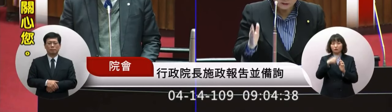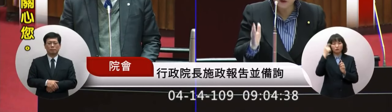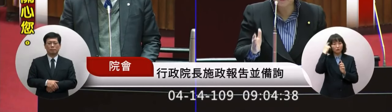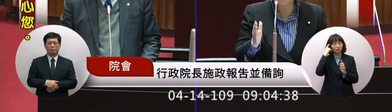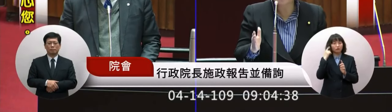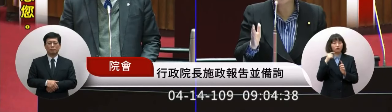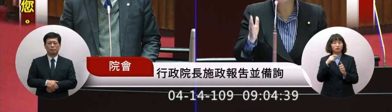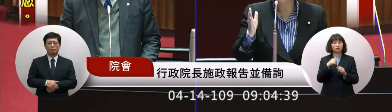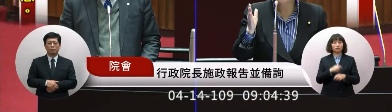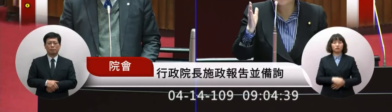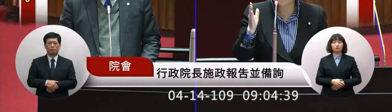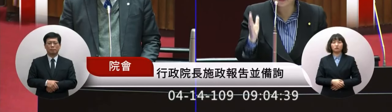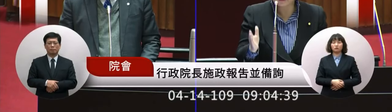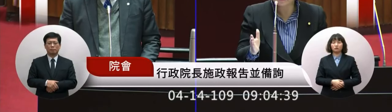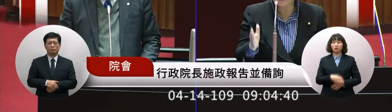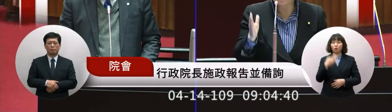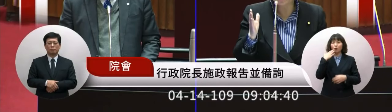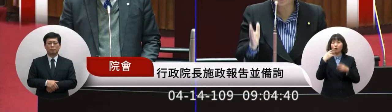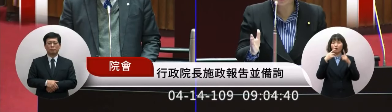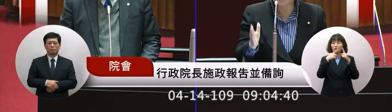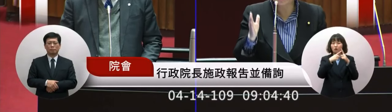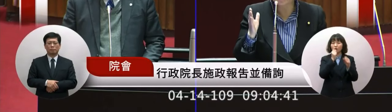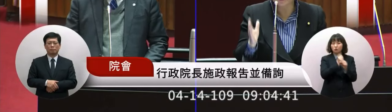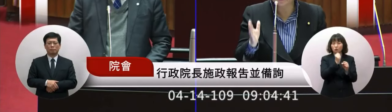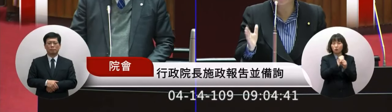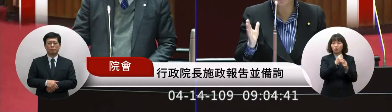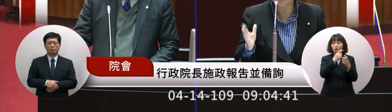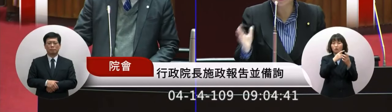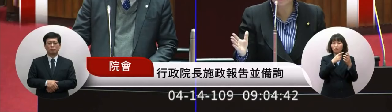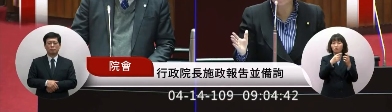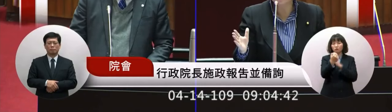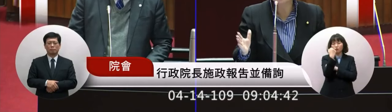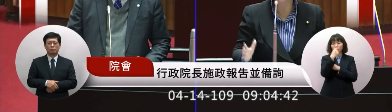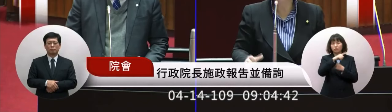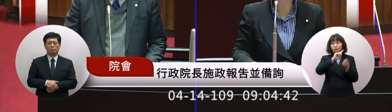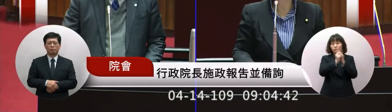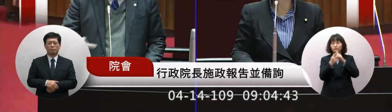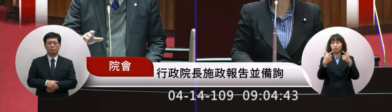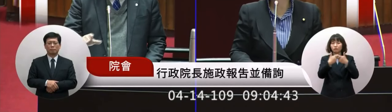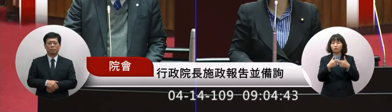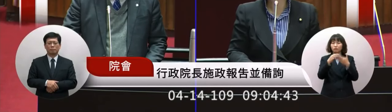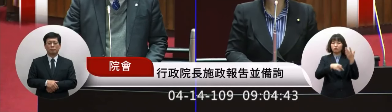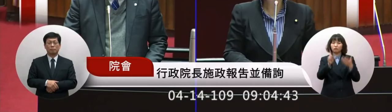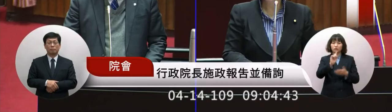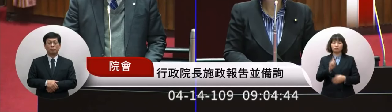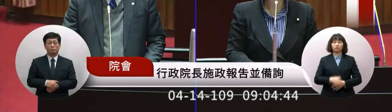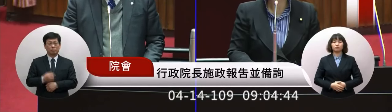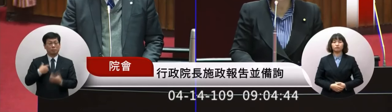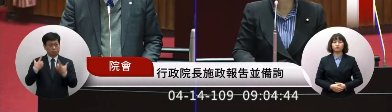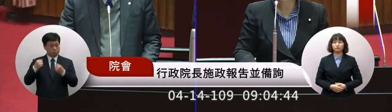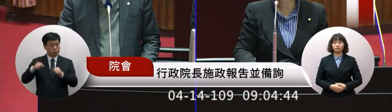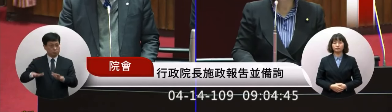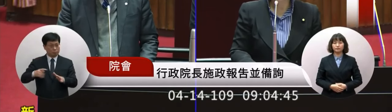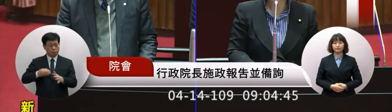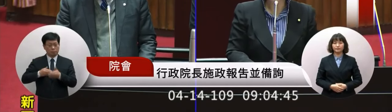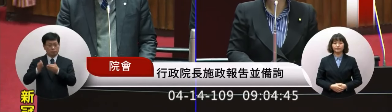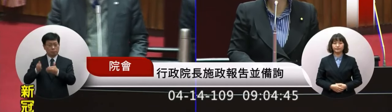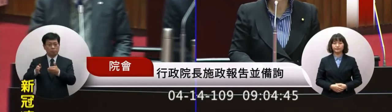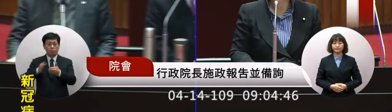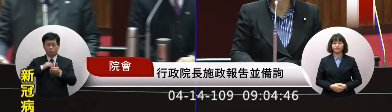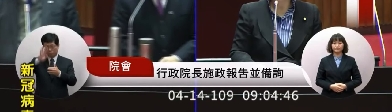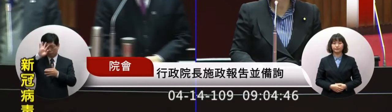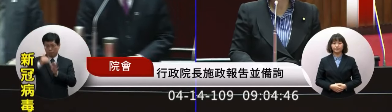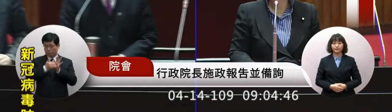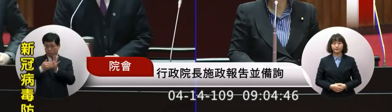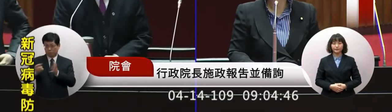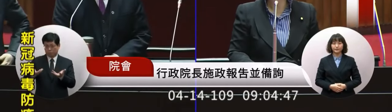长有没有什么在人力上具体的配套措施呢？ 我们这一次对于防